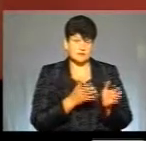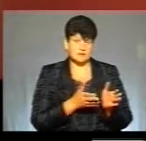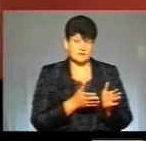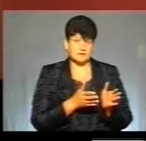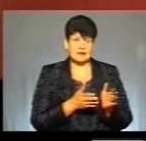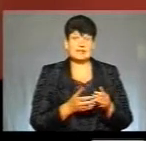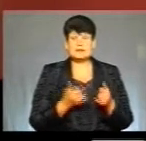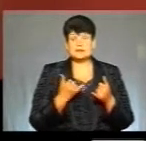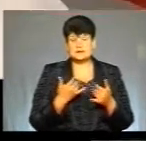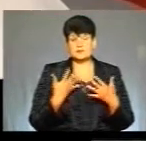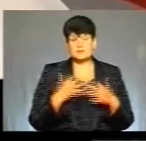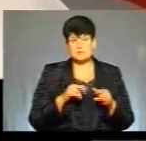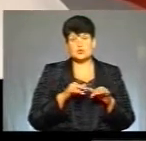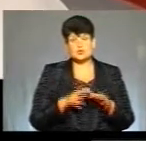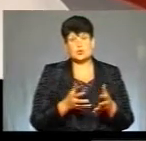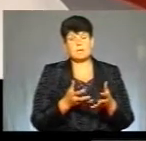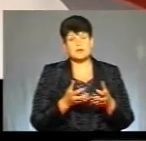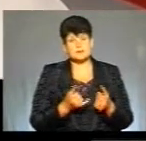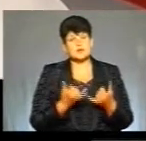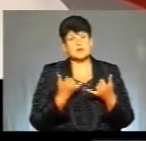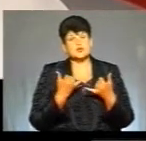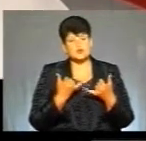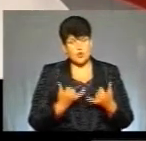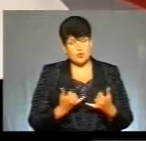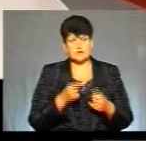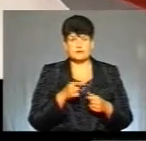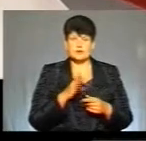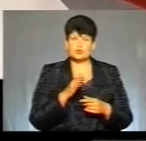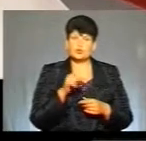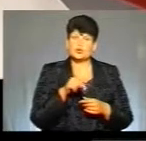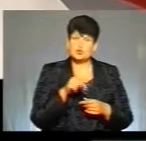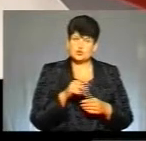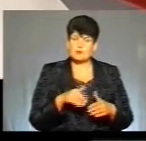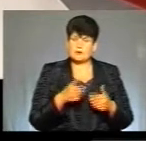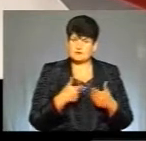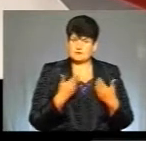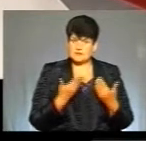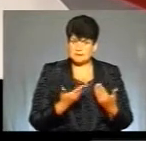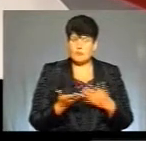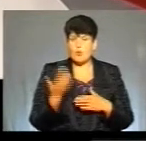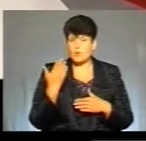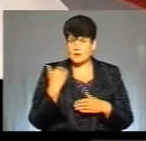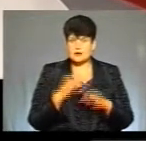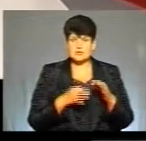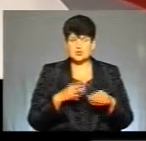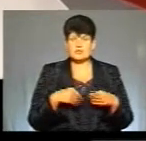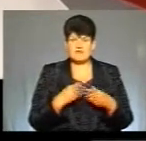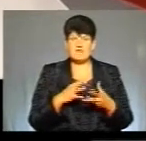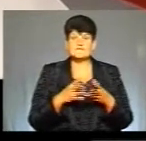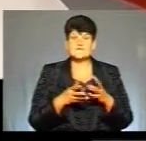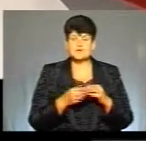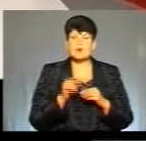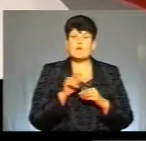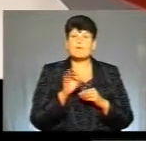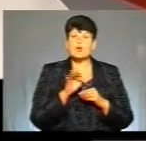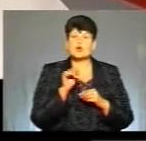про теперішню вже процедуру прийняття, от саме сьогодні вони, я так розумію, будуть з цього приводу звертатися. Бо попередньо Конституційний суд давав висновок про те,